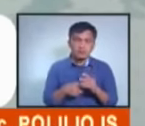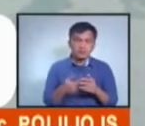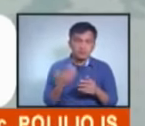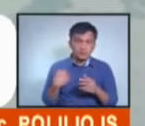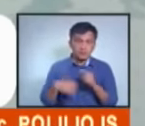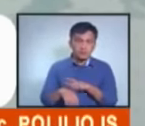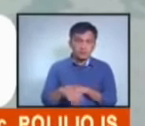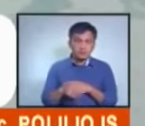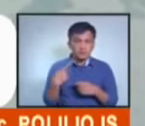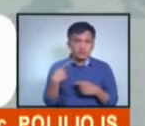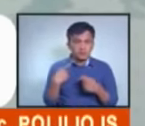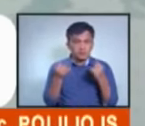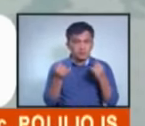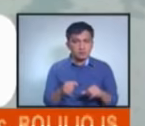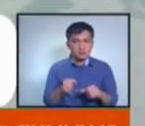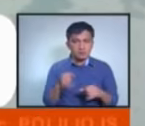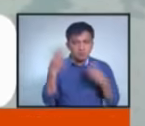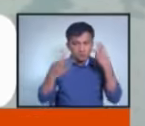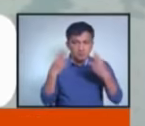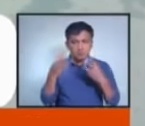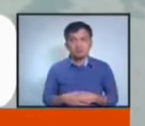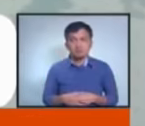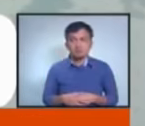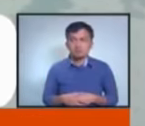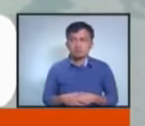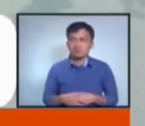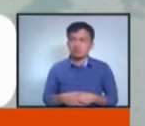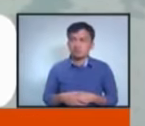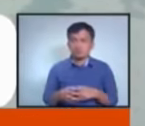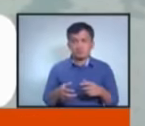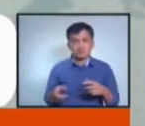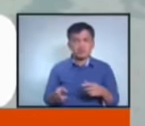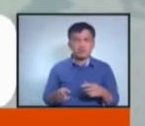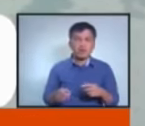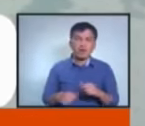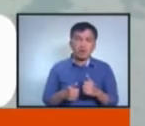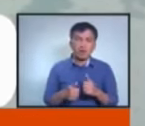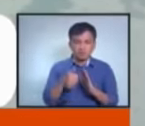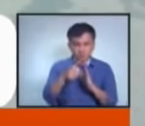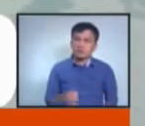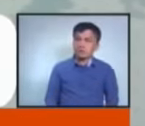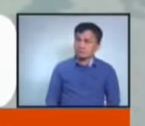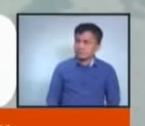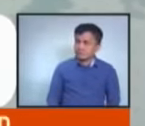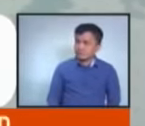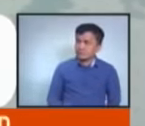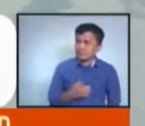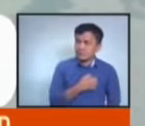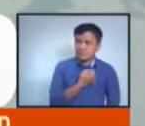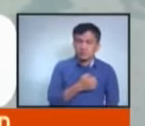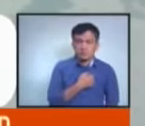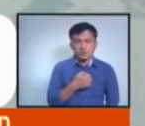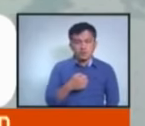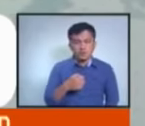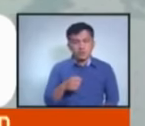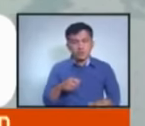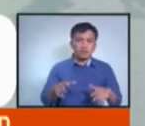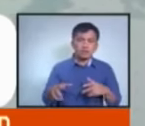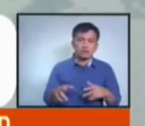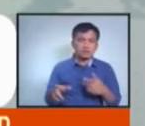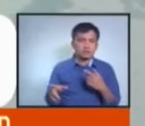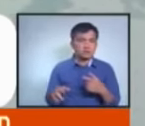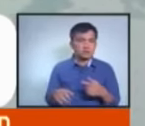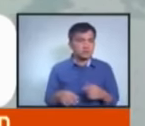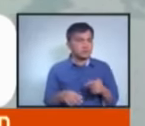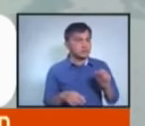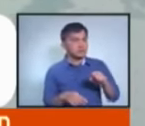siyang issue, biglang magwala, baka mamaya, bababuyin niya yung surgery. Yan niya po. Emotionally nagulat unstable po siya.